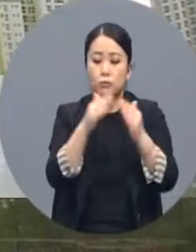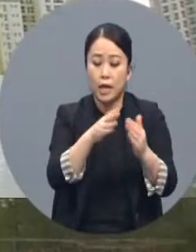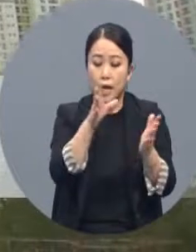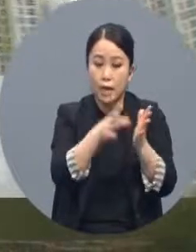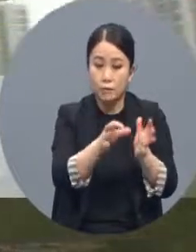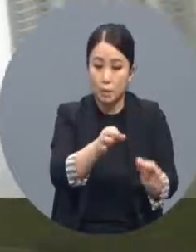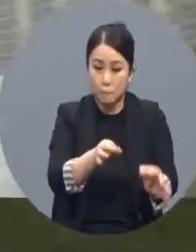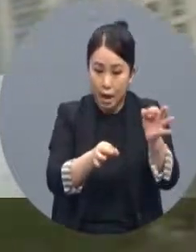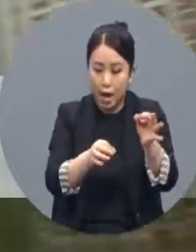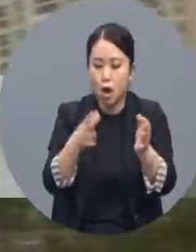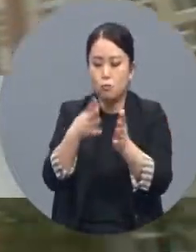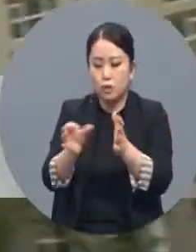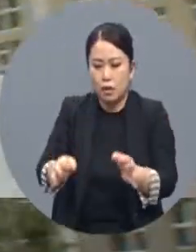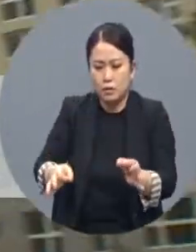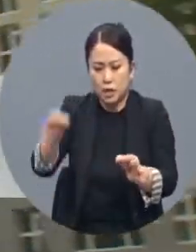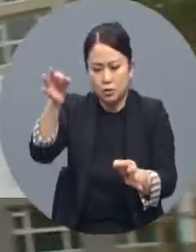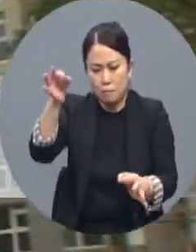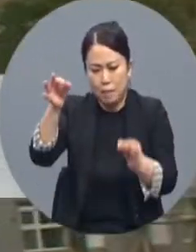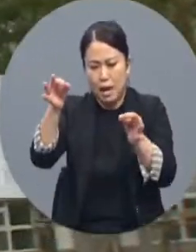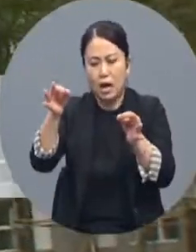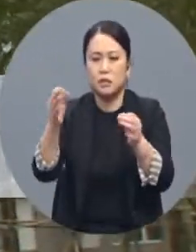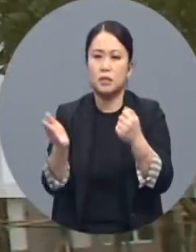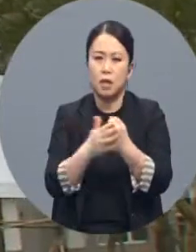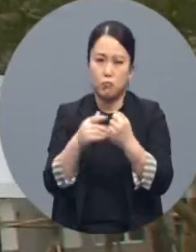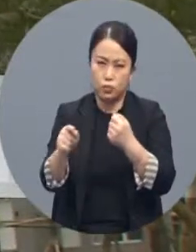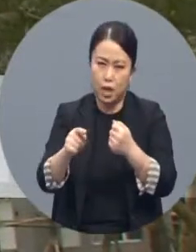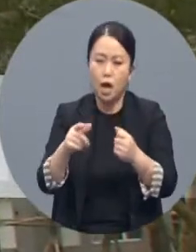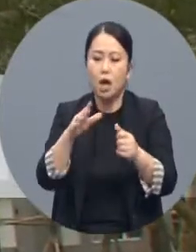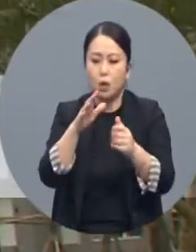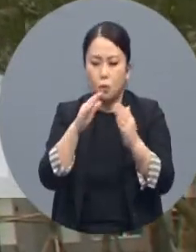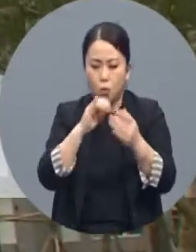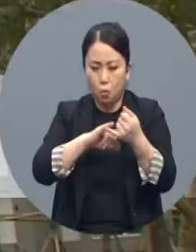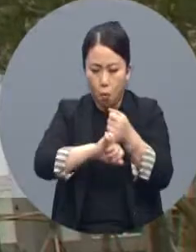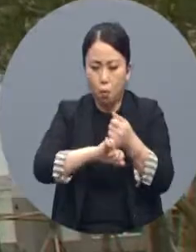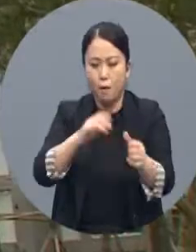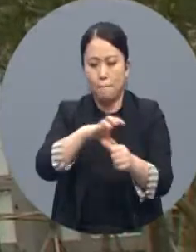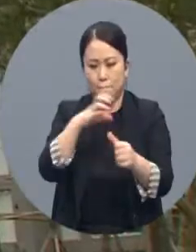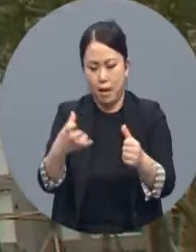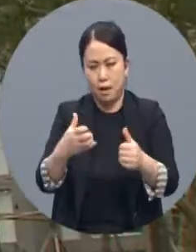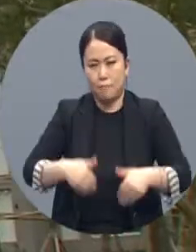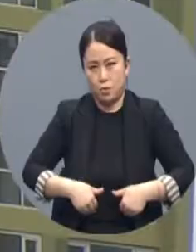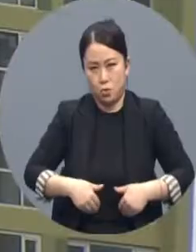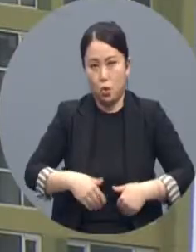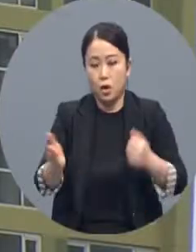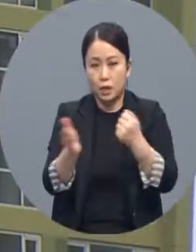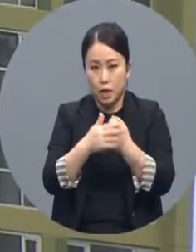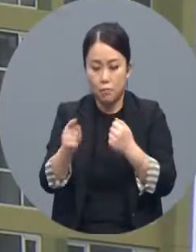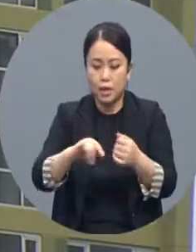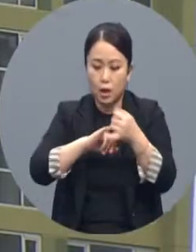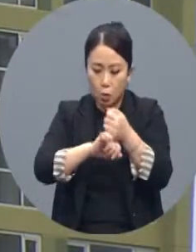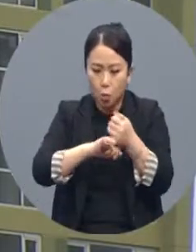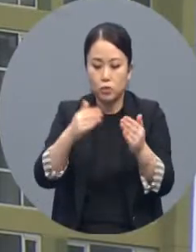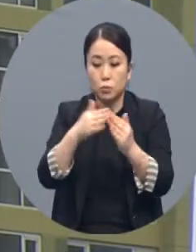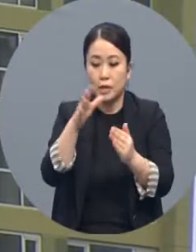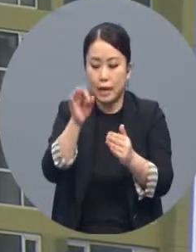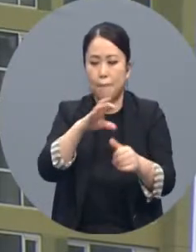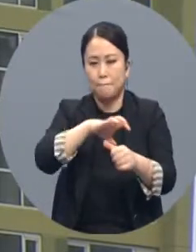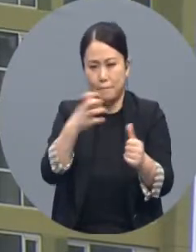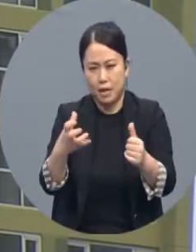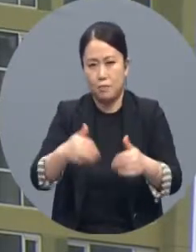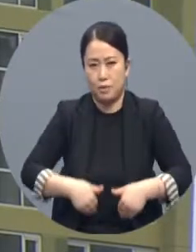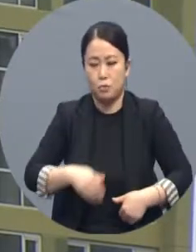낮아 정량적 필수 요건을 갖춘 만큼 시민들의 주거 안정을 위해 조정 대상 지역 해제가 필요하다고 주장했습니다.